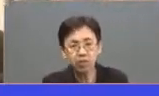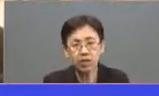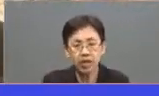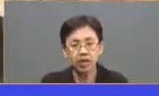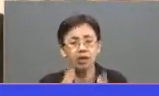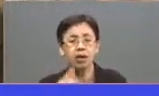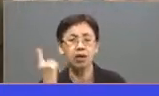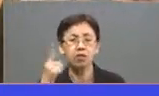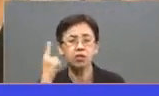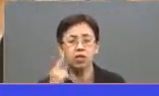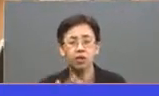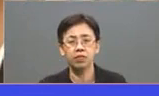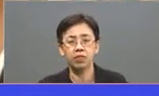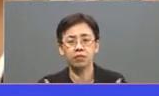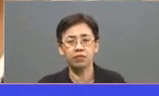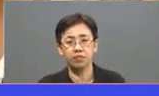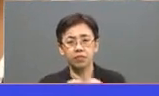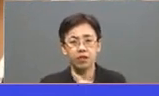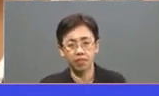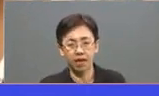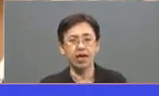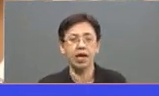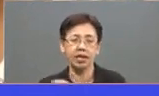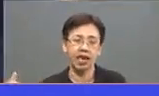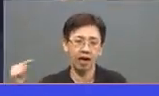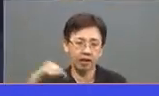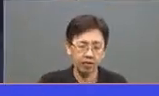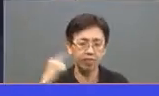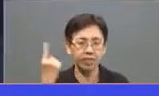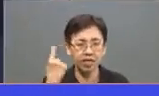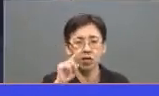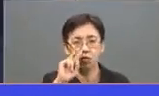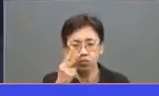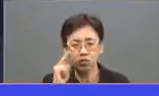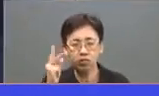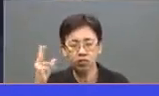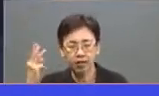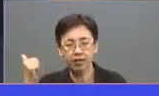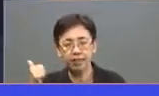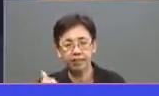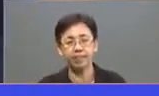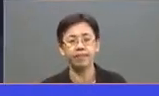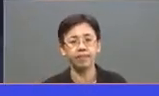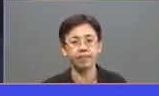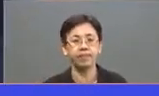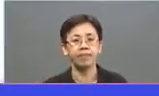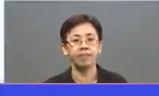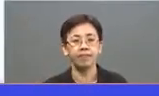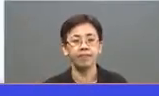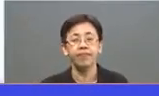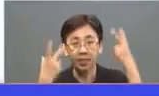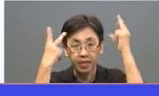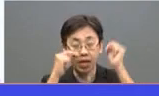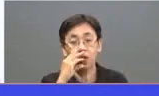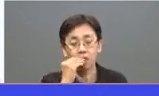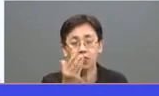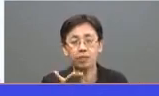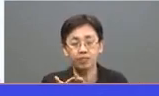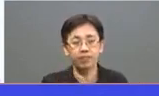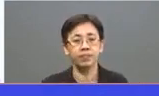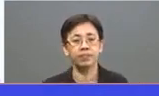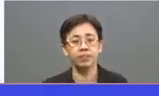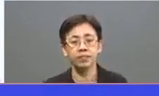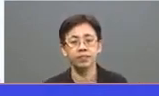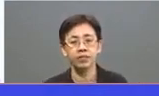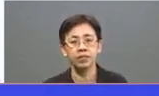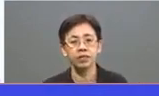ที่รัฐบาลให้ความสำคัญทุกภาคส่วนต้องทำงานไปด้วยกันเพื่อให้นักท่องเที่ยวนั้นมีความสุขกายสุขใจและปลอดภัยเ